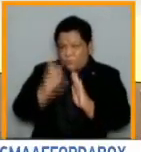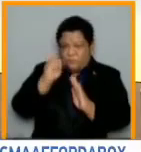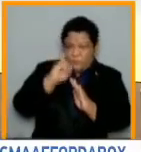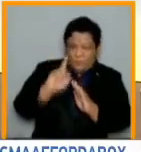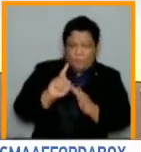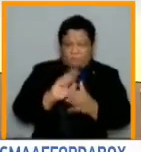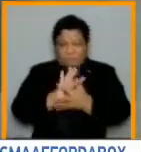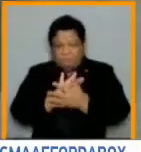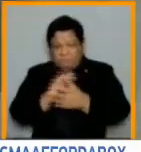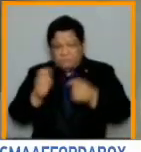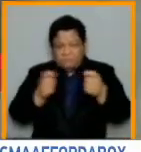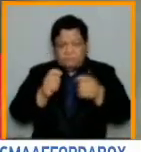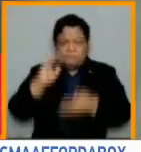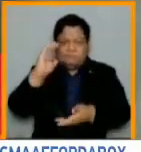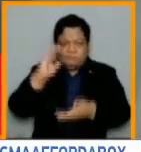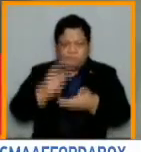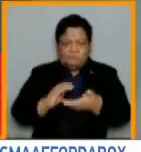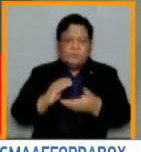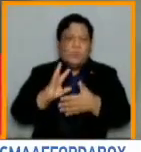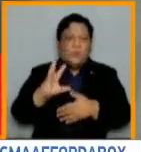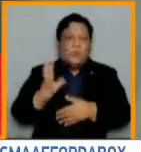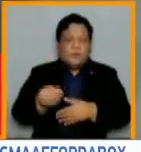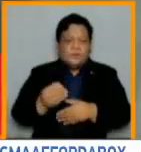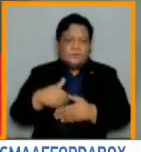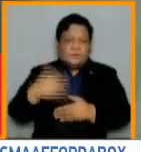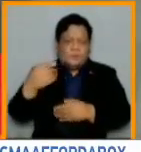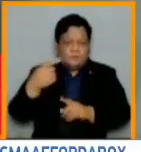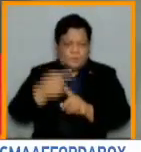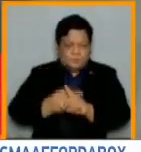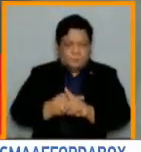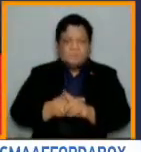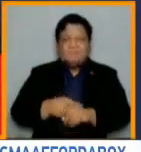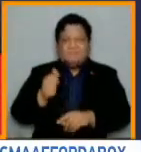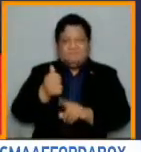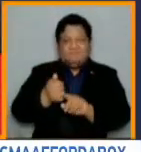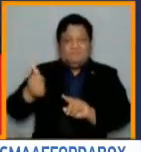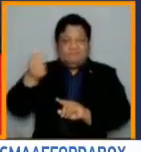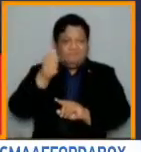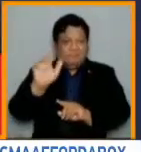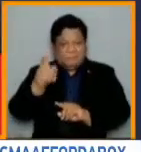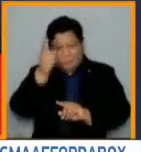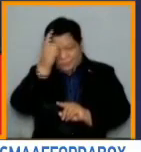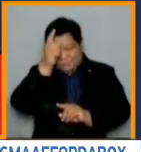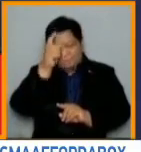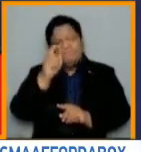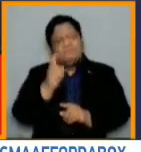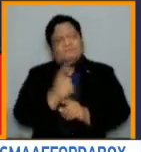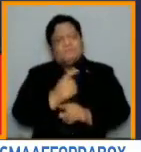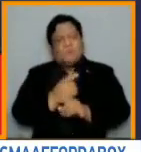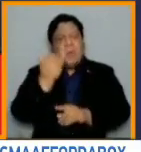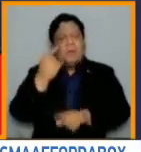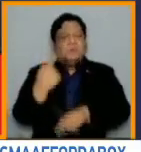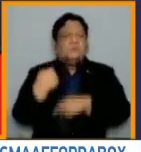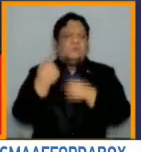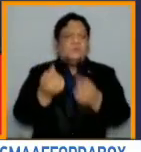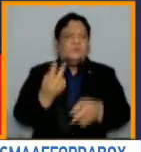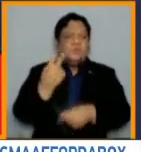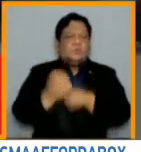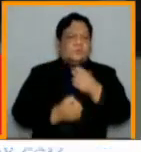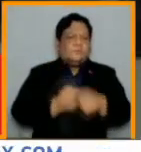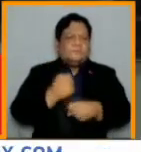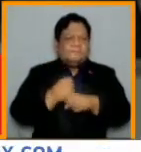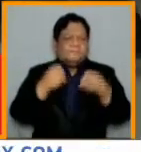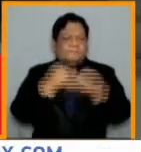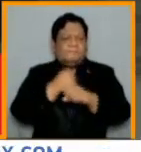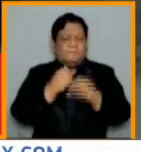buwan. Ayon kay Chancellor Olaf Scholz, nararapat na ito matapos ang 2 taong pakikipaglaban sa pandemic. Pero paglilinaw